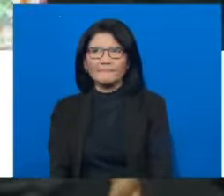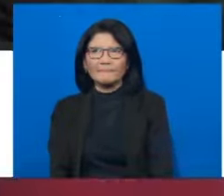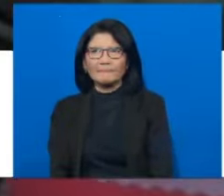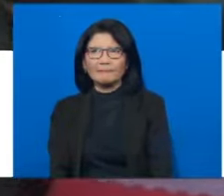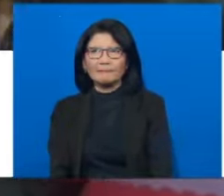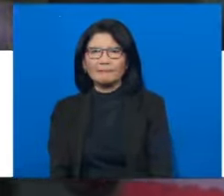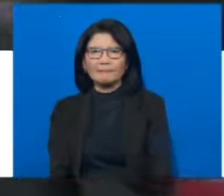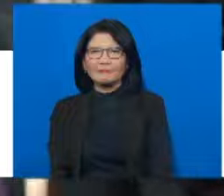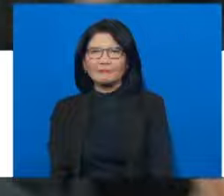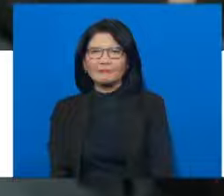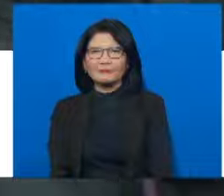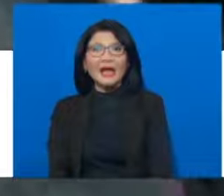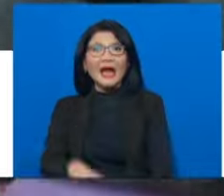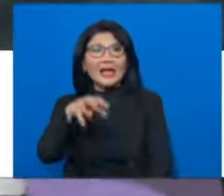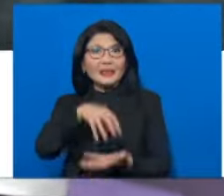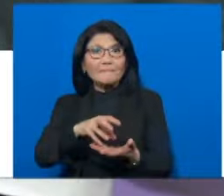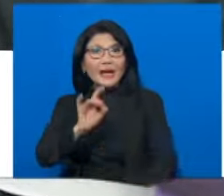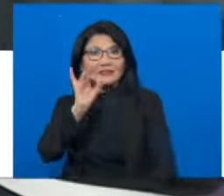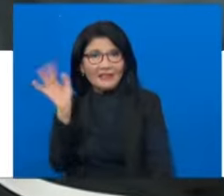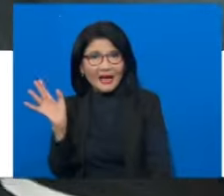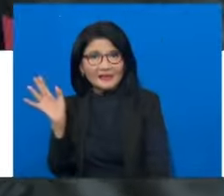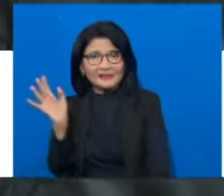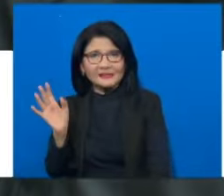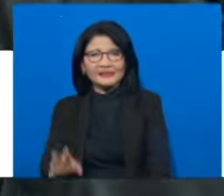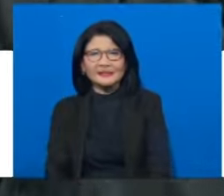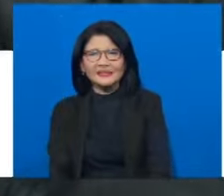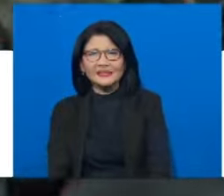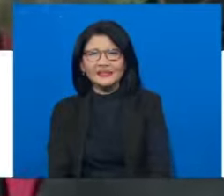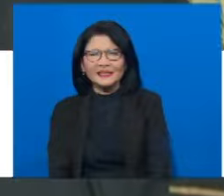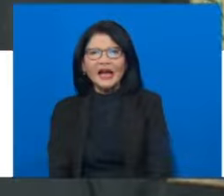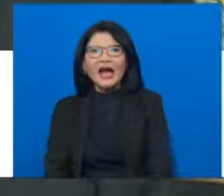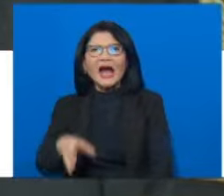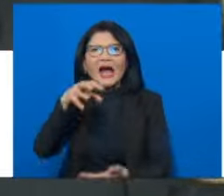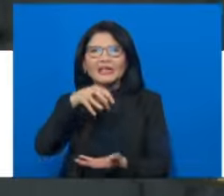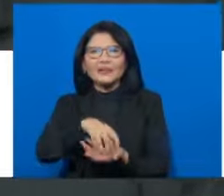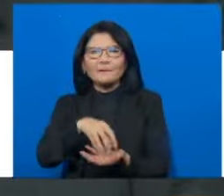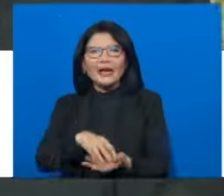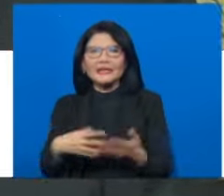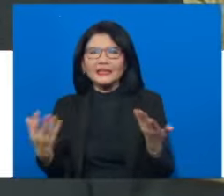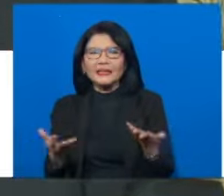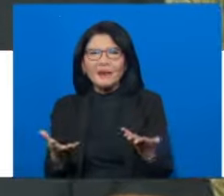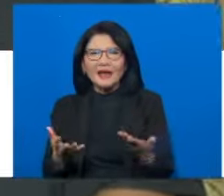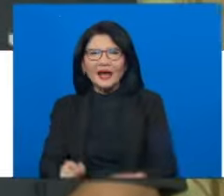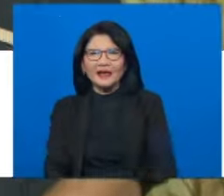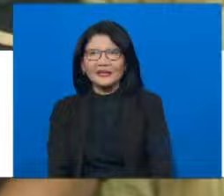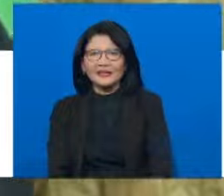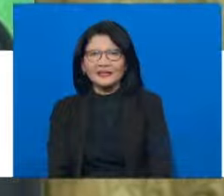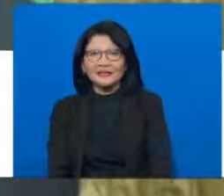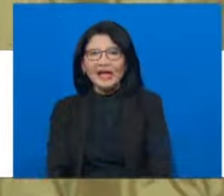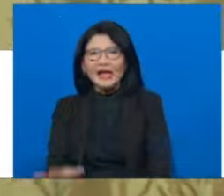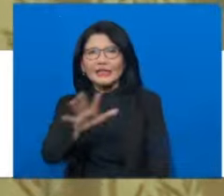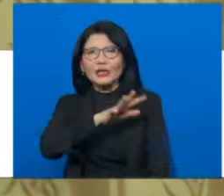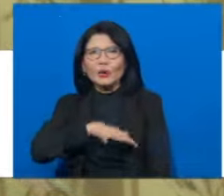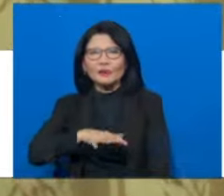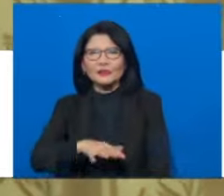berarti tempat lain yang masih mengajarkan pencak silat adalah Padepokan panglipur Sarip Putra yang berada di kawasan